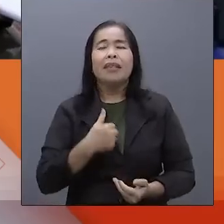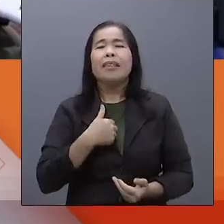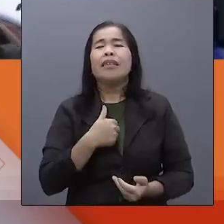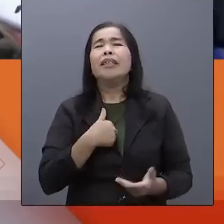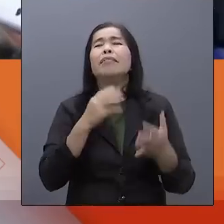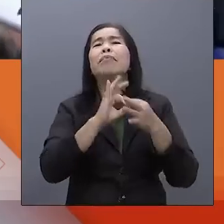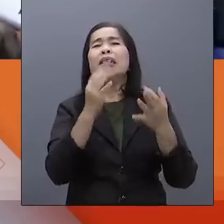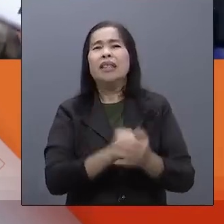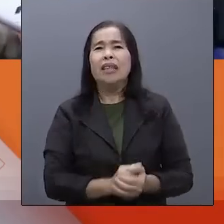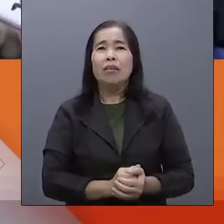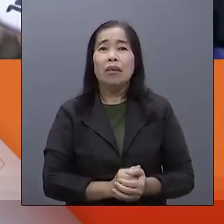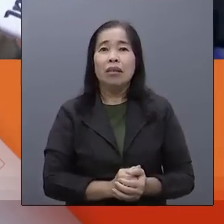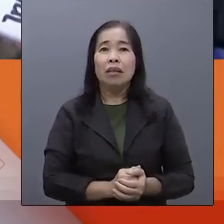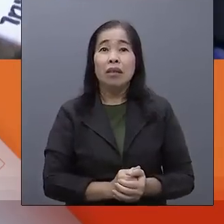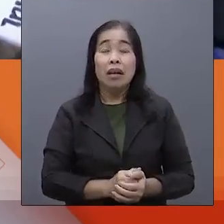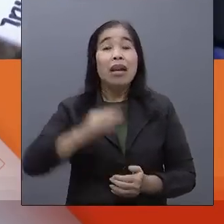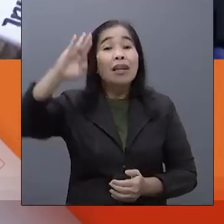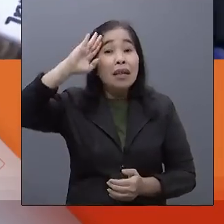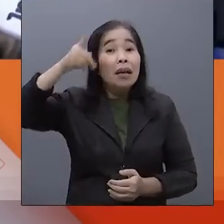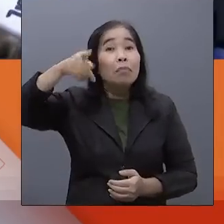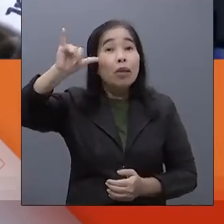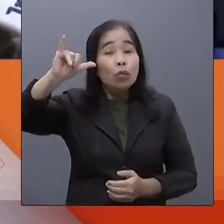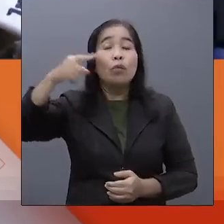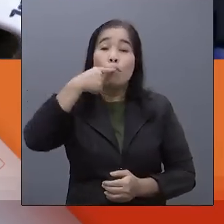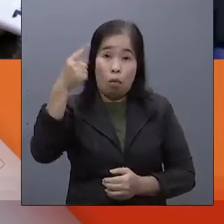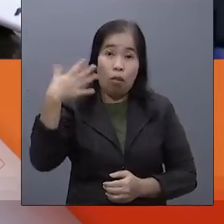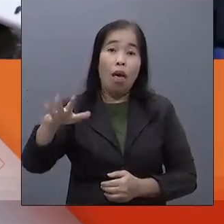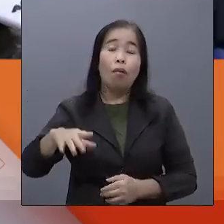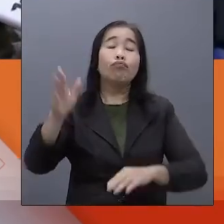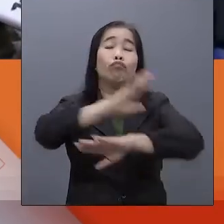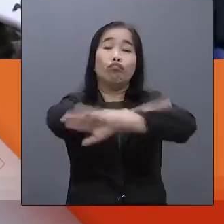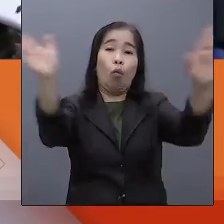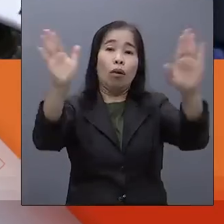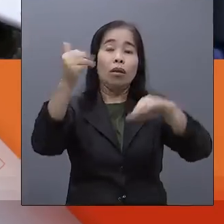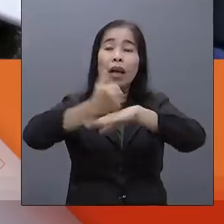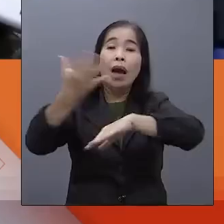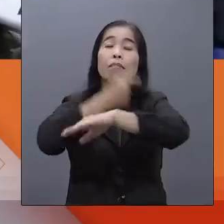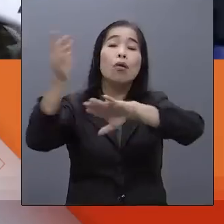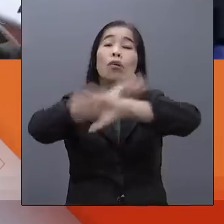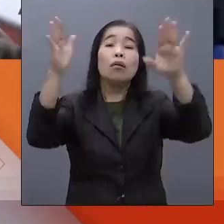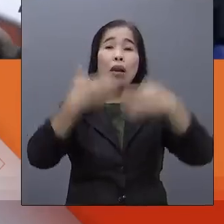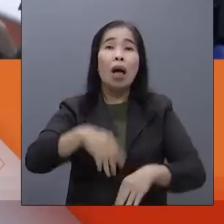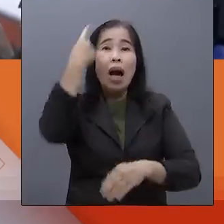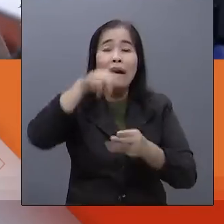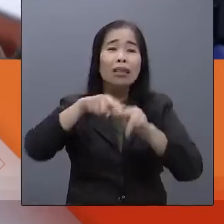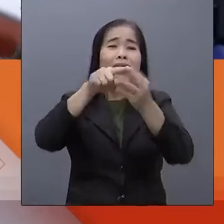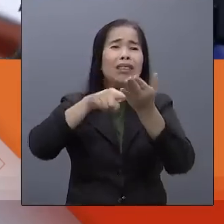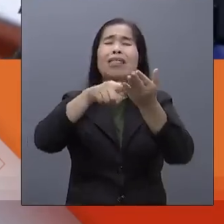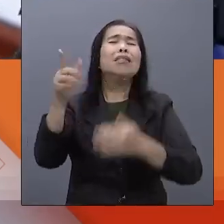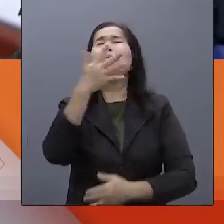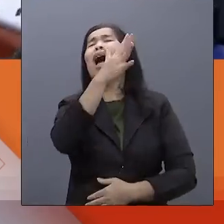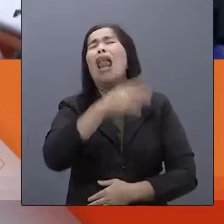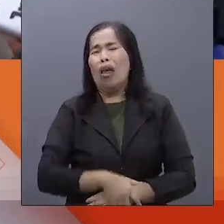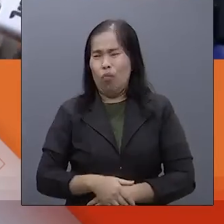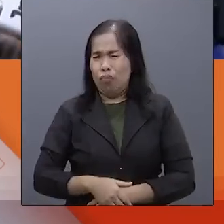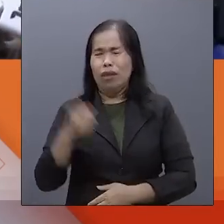ลุงตู่นะครับผมผมเรียนเลยว่าลุงตู่ท่านประกาศวางมือทางการเมืองแล้วนะครับเอ่อใครจะไปเสนอกันมาก็มาไม่ได้นะฮะเพราะฉะนั้น